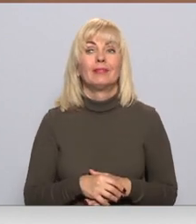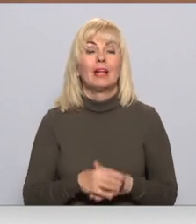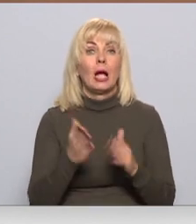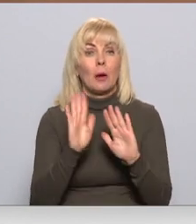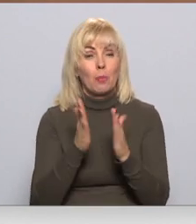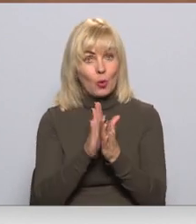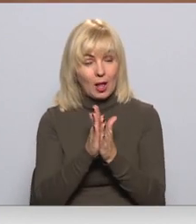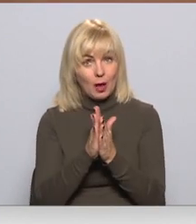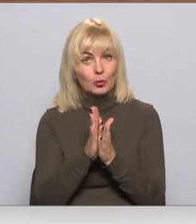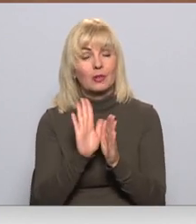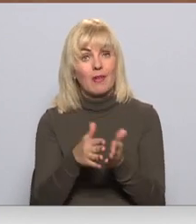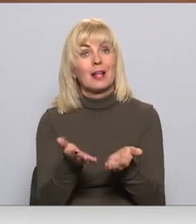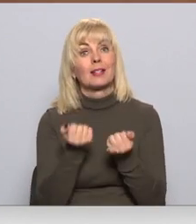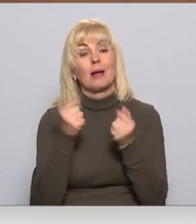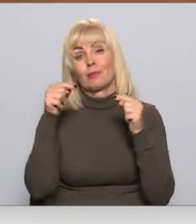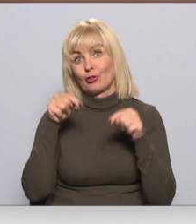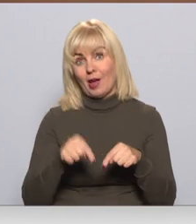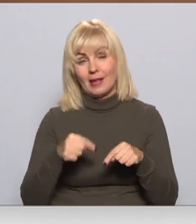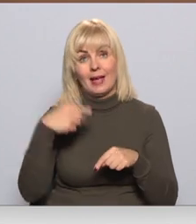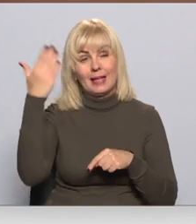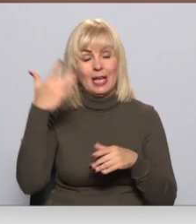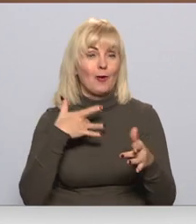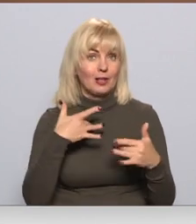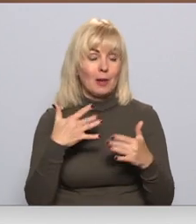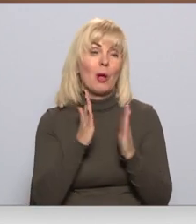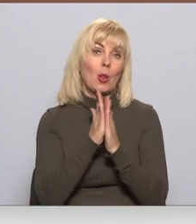Bukletiņus varat saņemt šeit kinoteātrī.